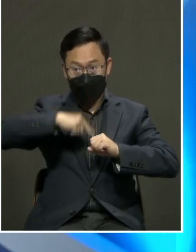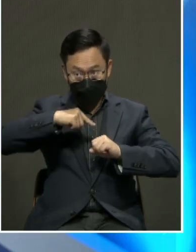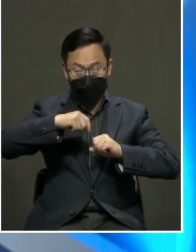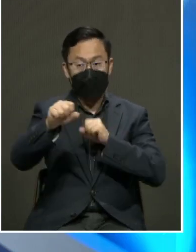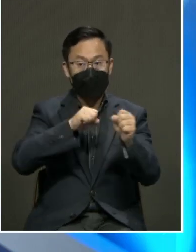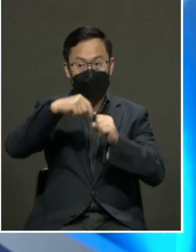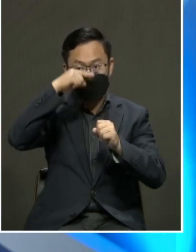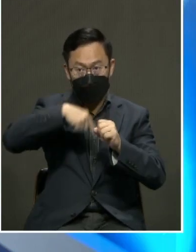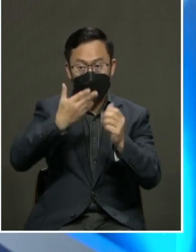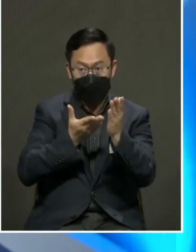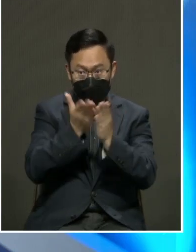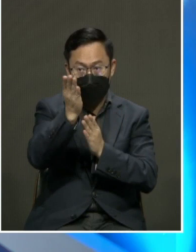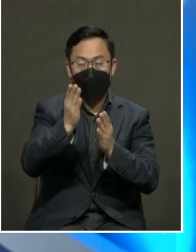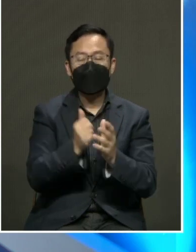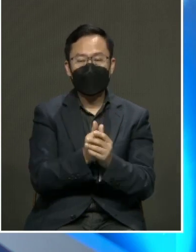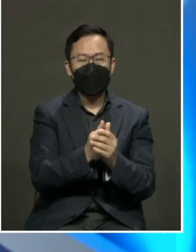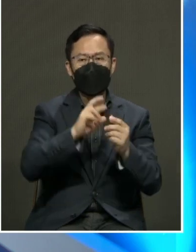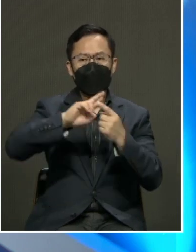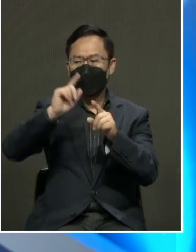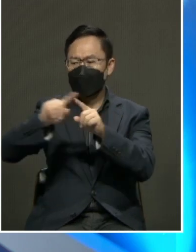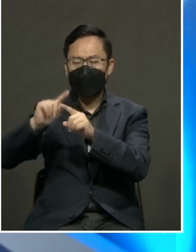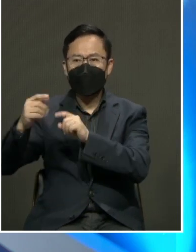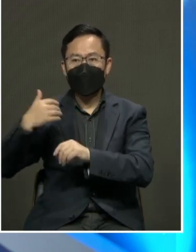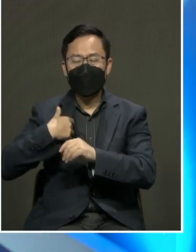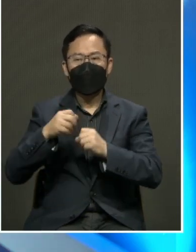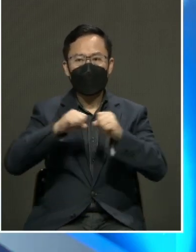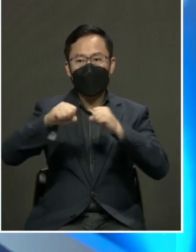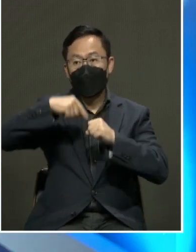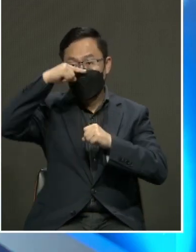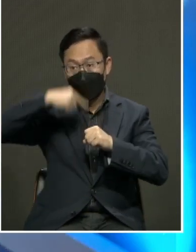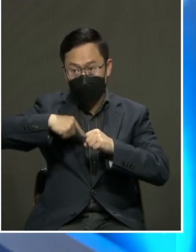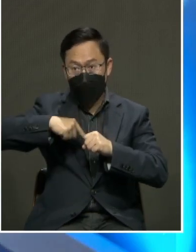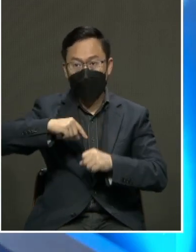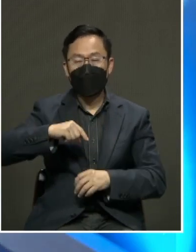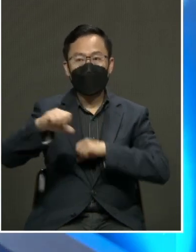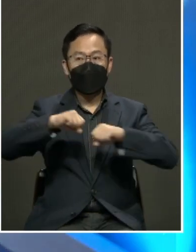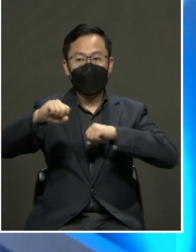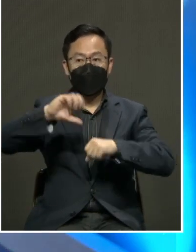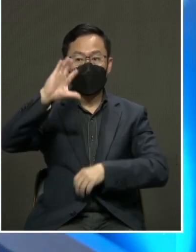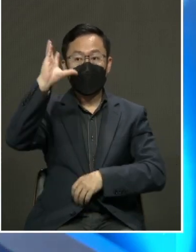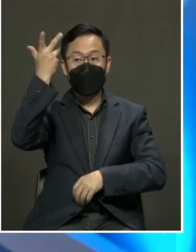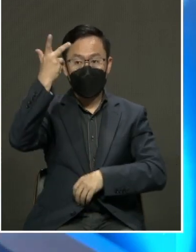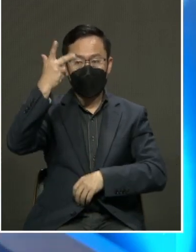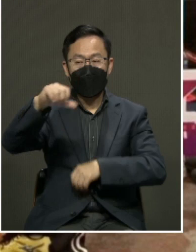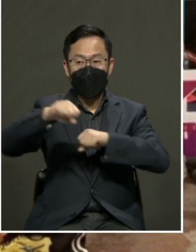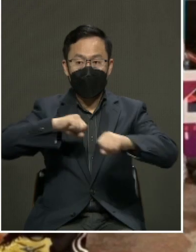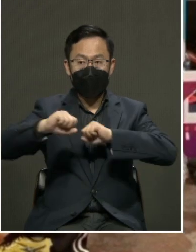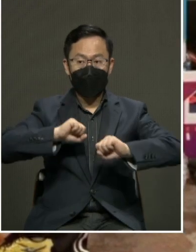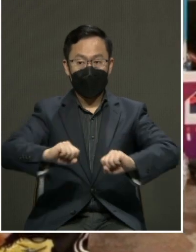ารอบไปได้หลายคนเลยทีเดียวนะคะสำหรับศึกการแข่งขันมวยไทยเยาวชนชิงแชมป์โลก2022ค่ะ